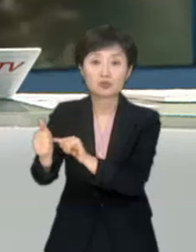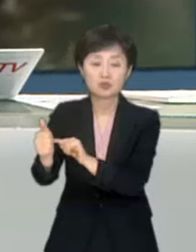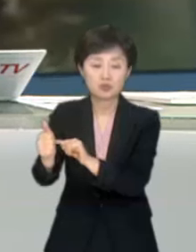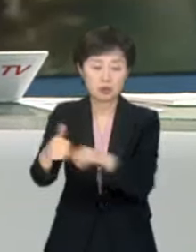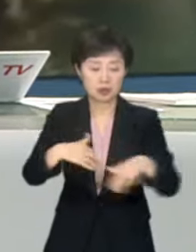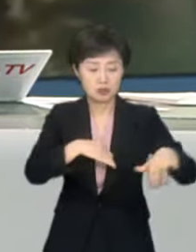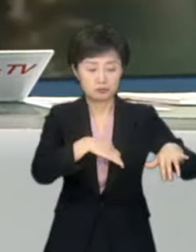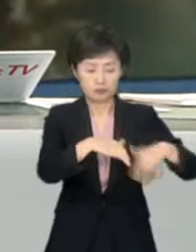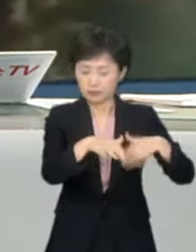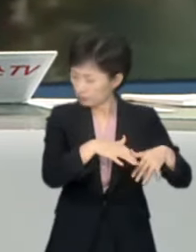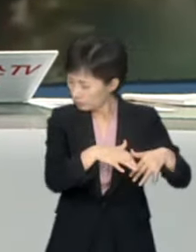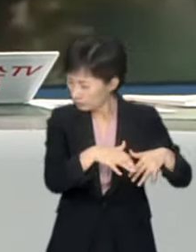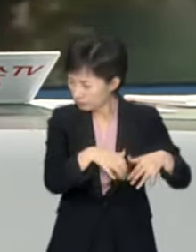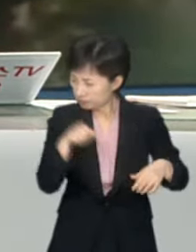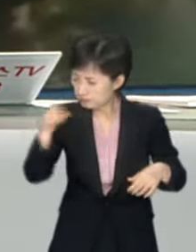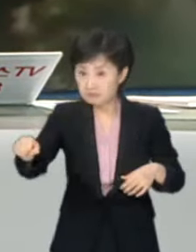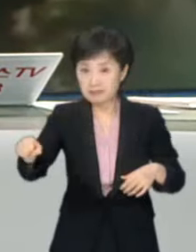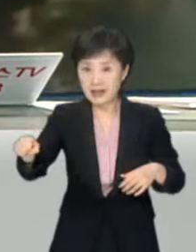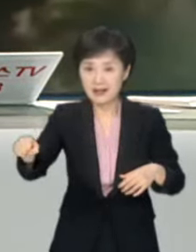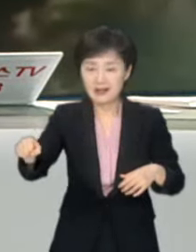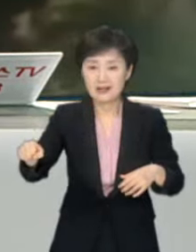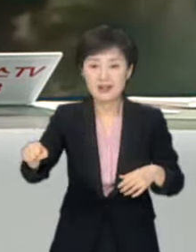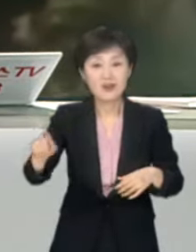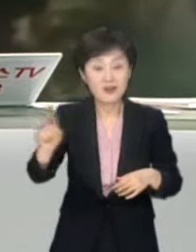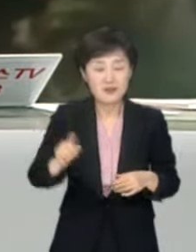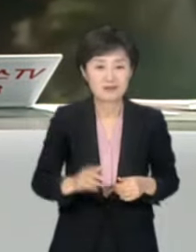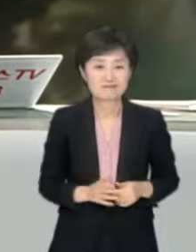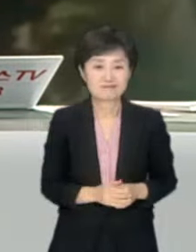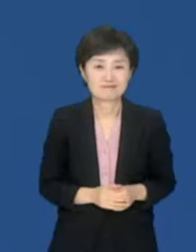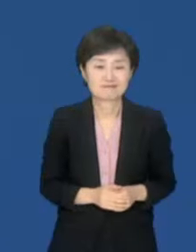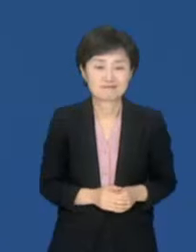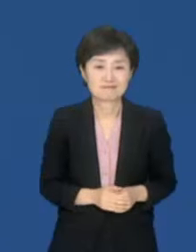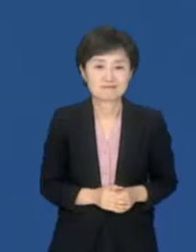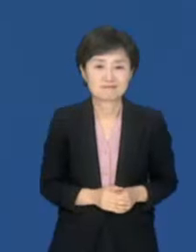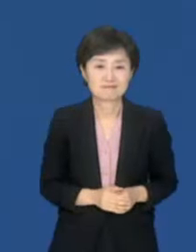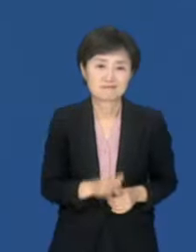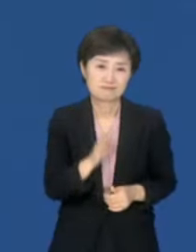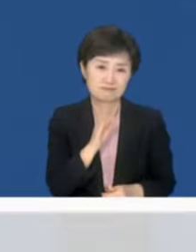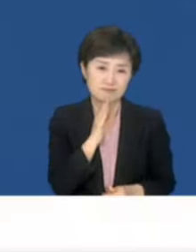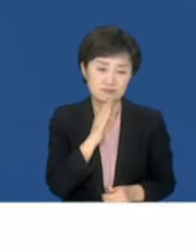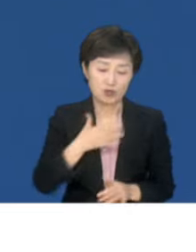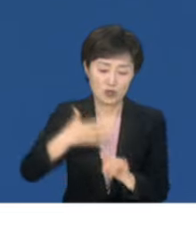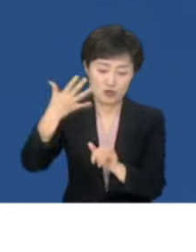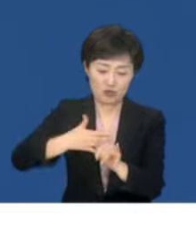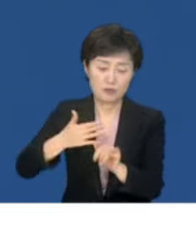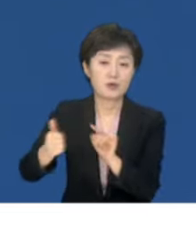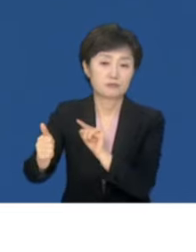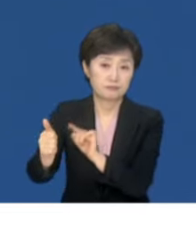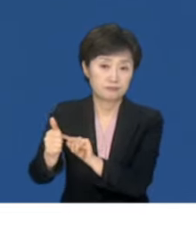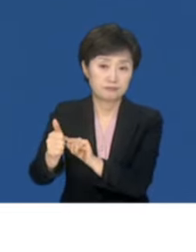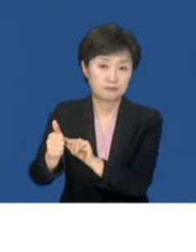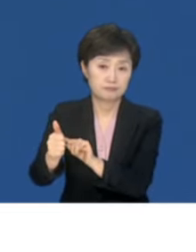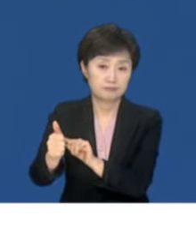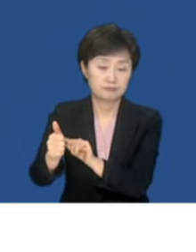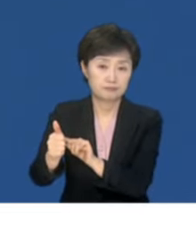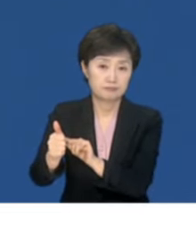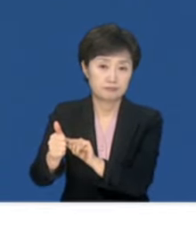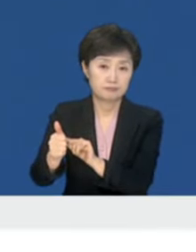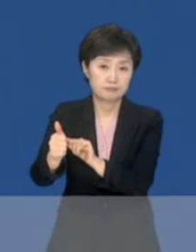진행하던 행인한테 폭행을 당했다고 하는데 개요부터 예. 정리를 좀 해볼까요? 일단은 말씀하신 것처럼 해당 유튜버 이제 이른바